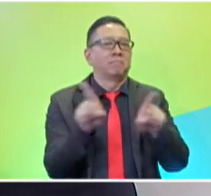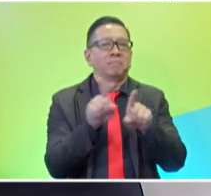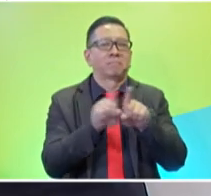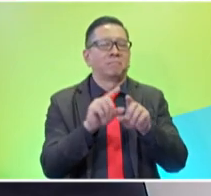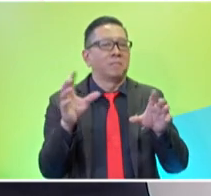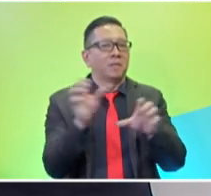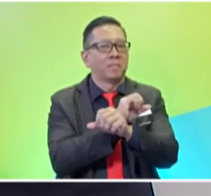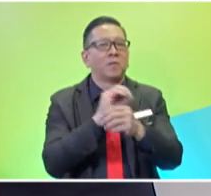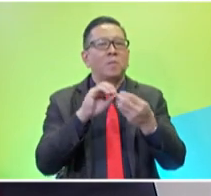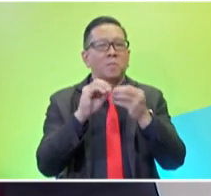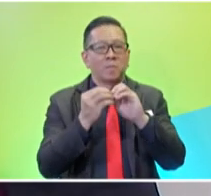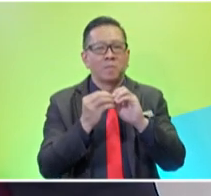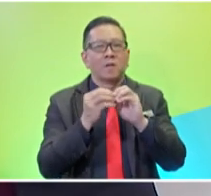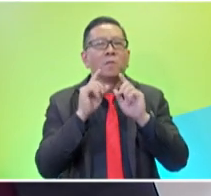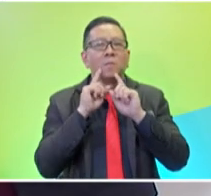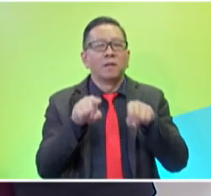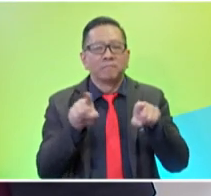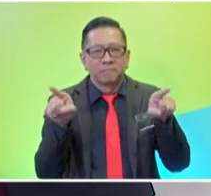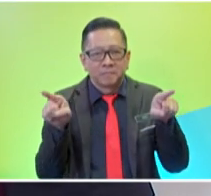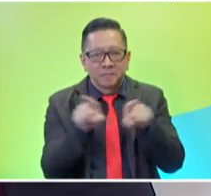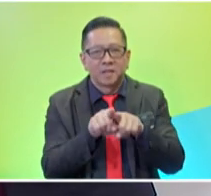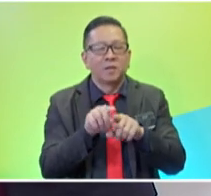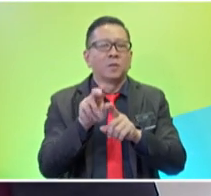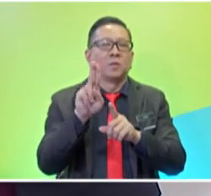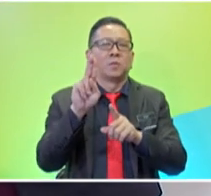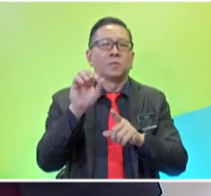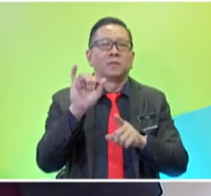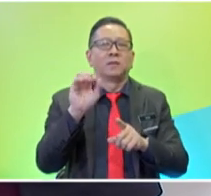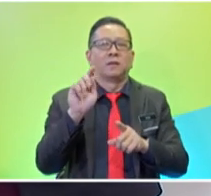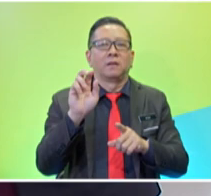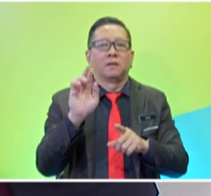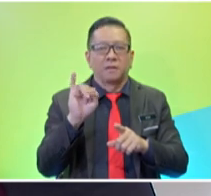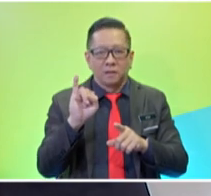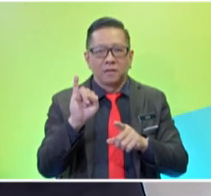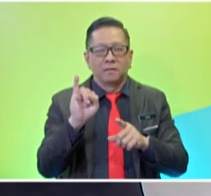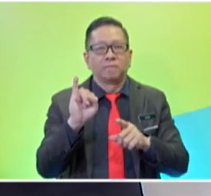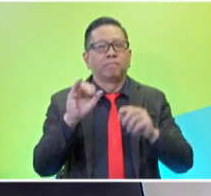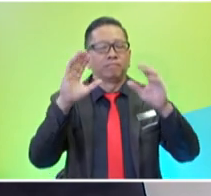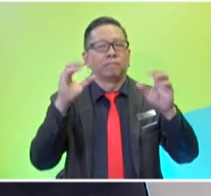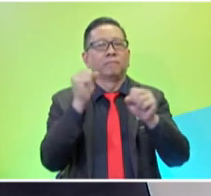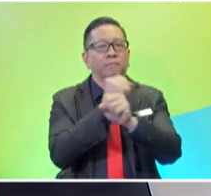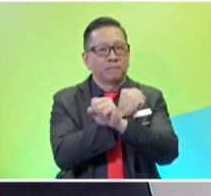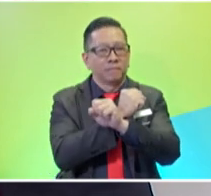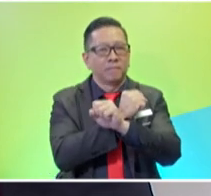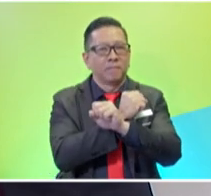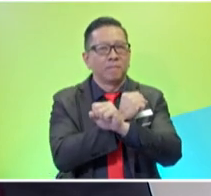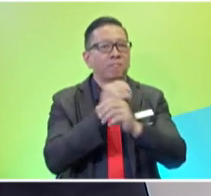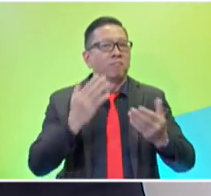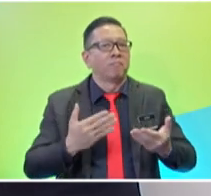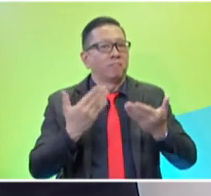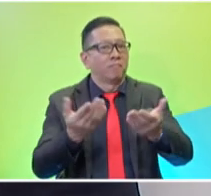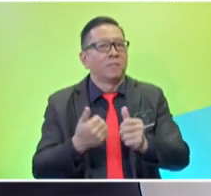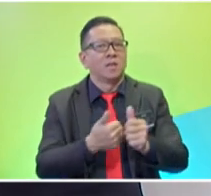nilai yang sama kita Ada kaidah yunitali kaidah ka dan juga kaidah pendanaan silang terpulang kepada